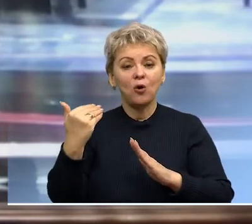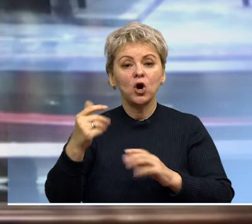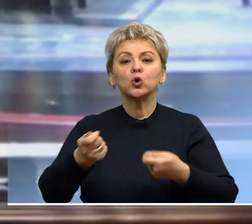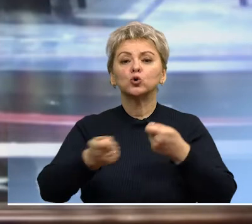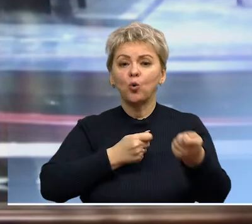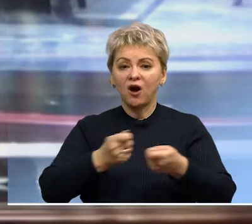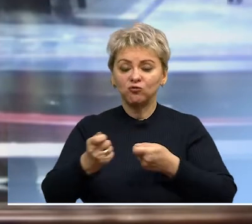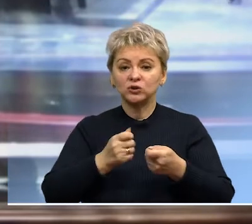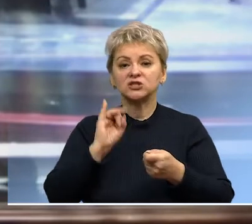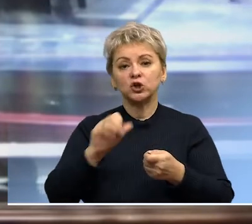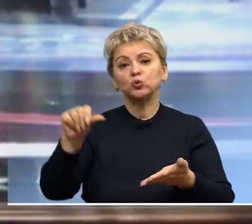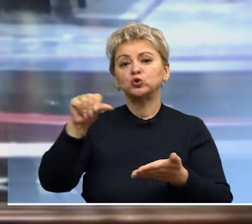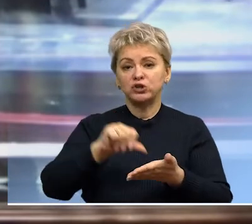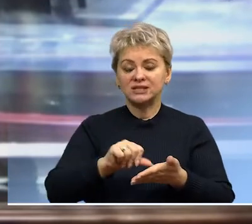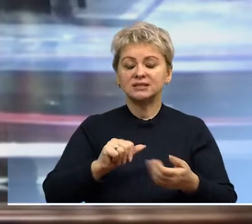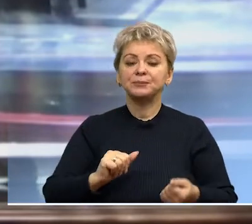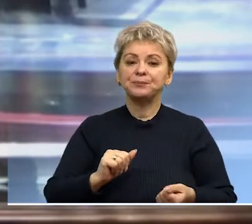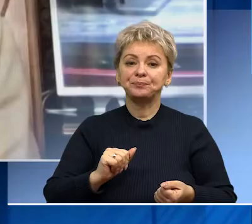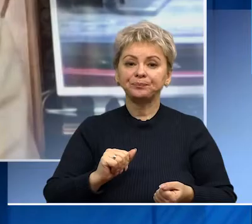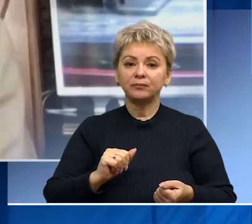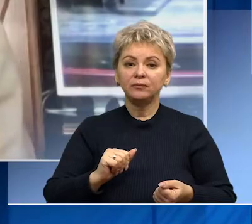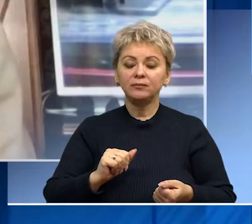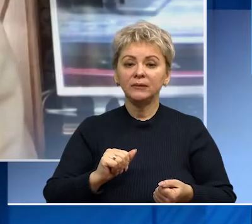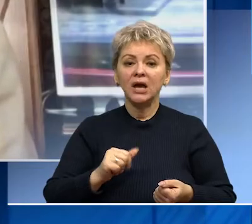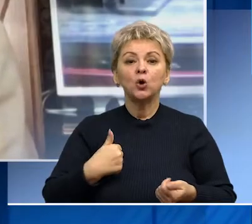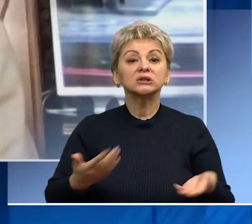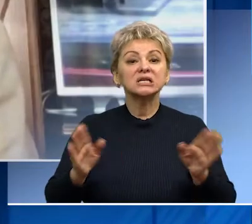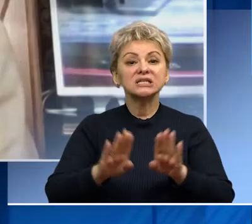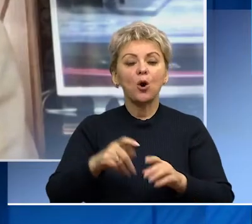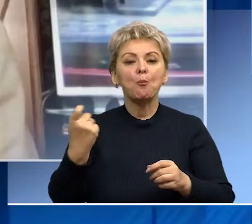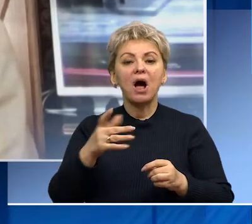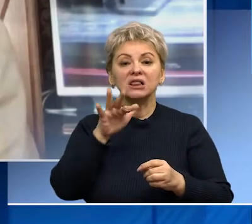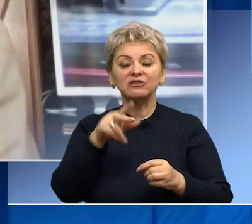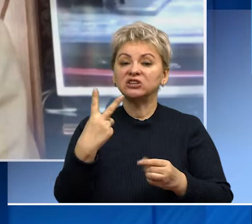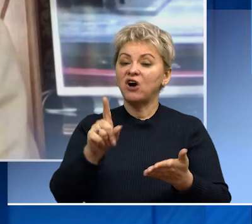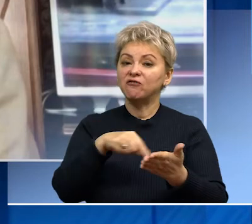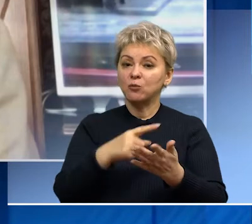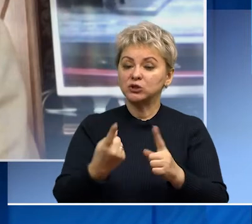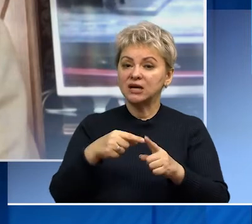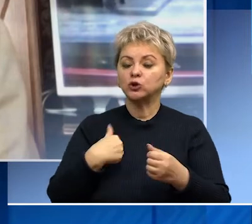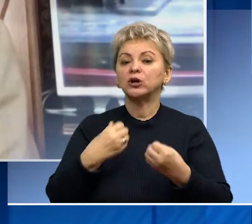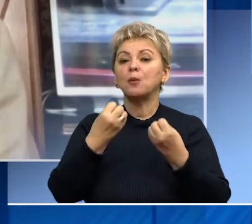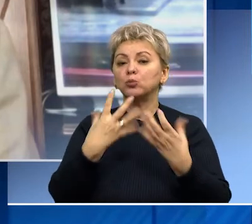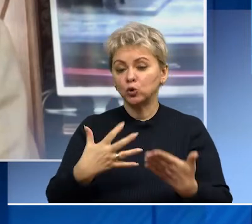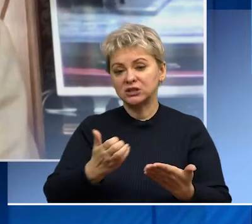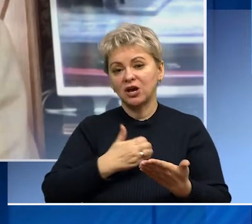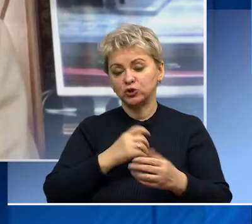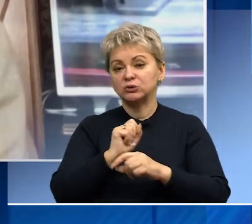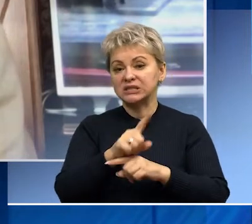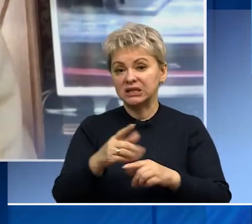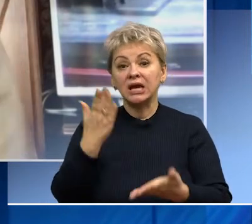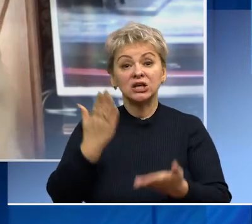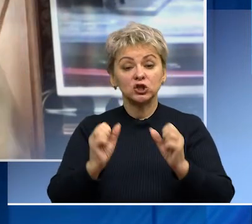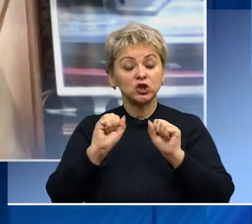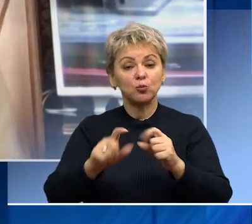непосредственным руководством и участием. У нас остается немного времени, но два вопроса, которые я просто не могу не